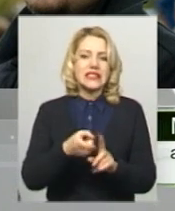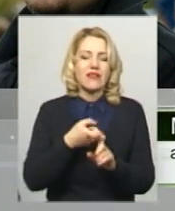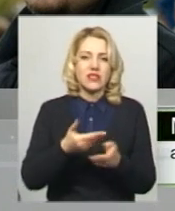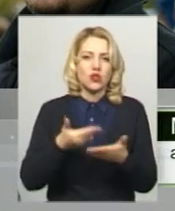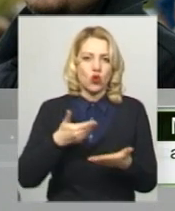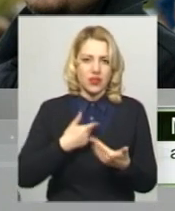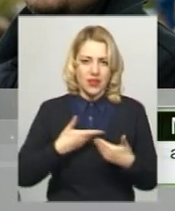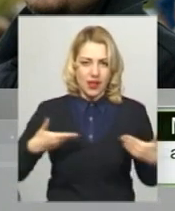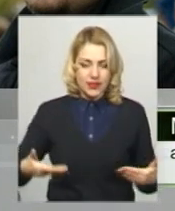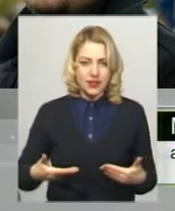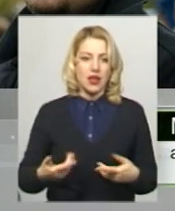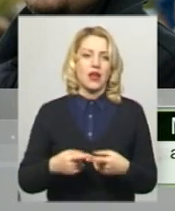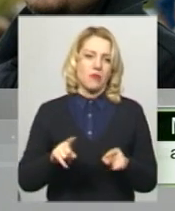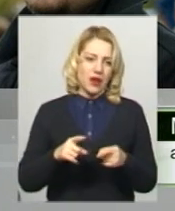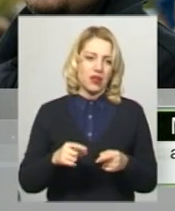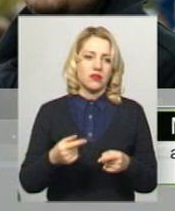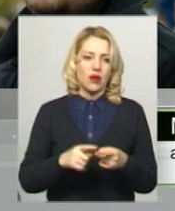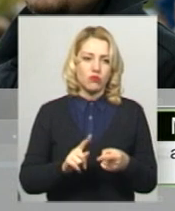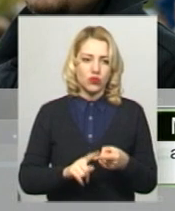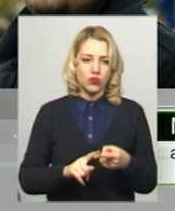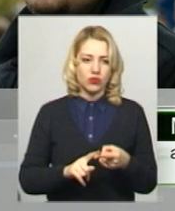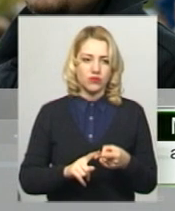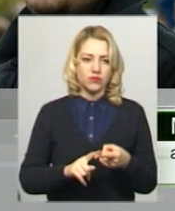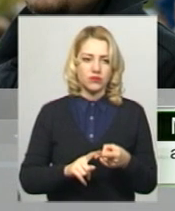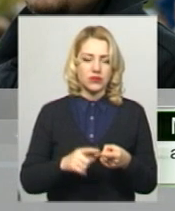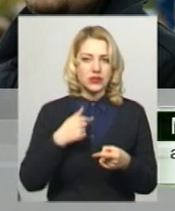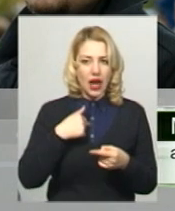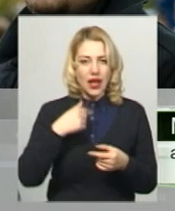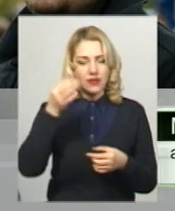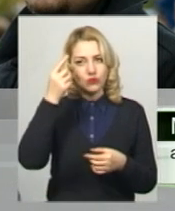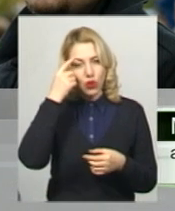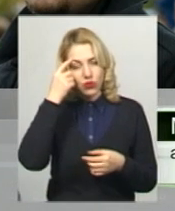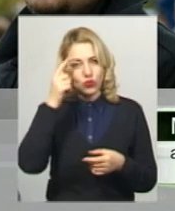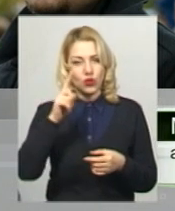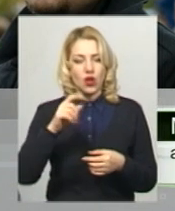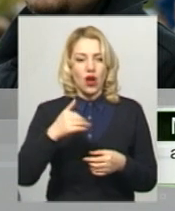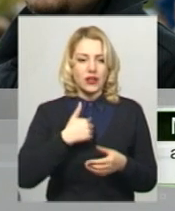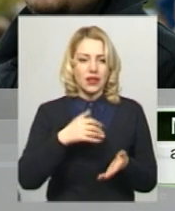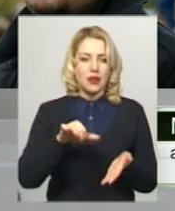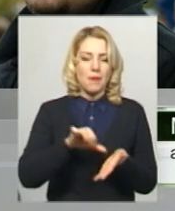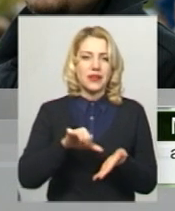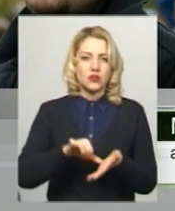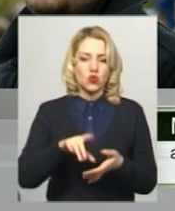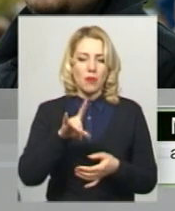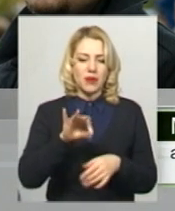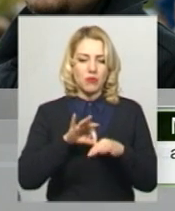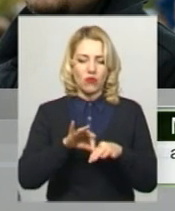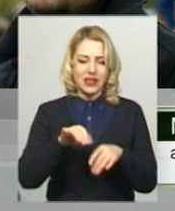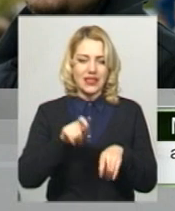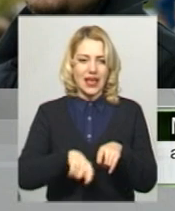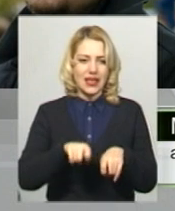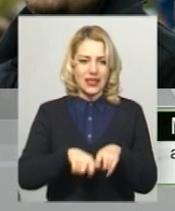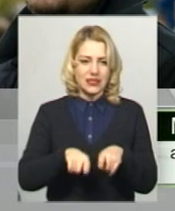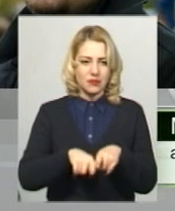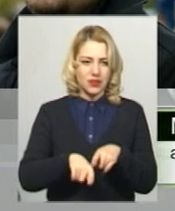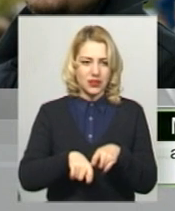в качестве альтернативной меры адвокаты указывают, что они хотят присутствовать при проведении этой экспертизы. Российский закон